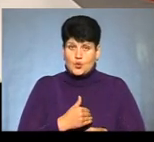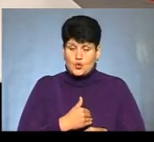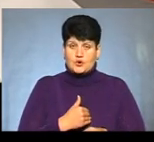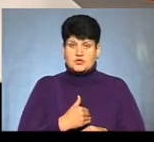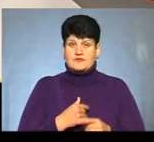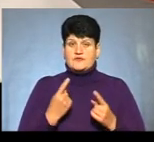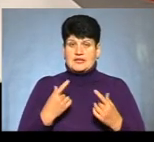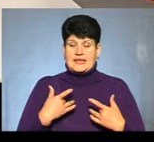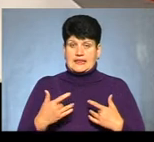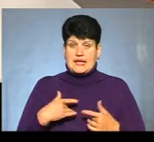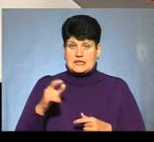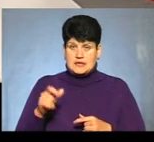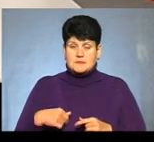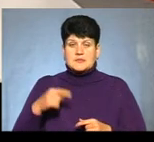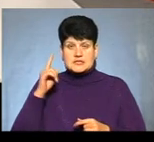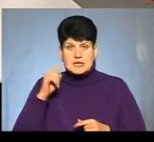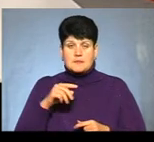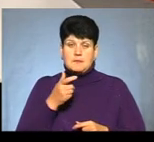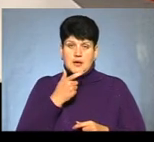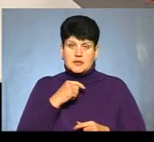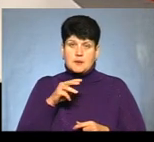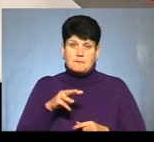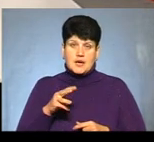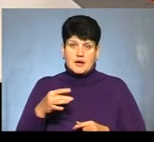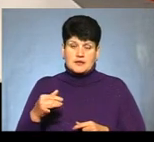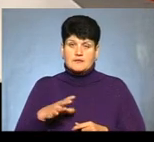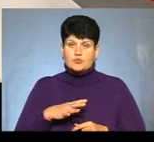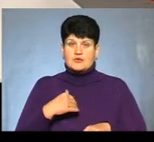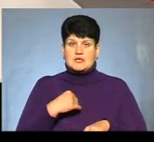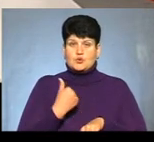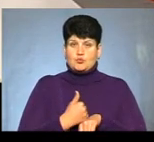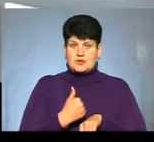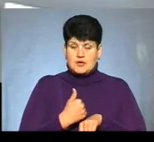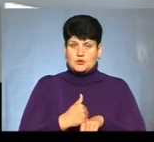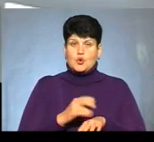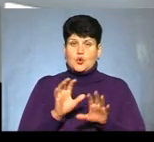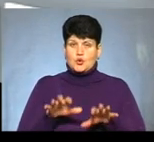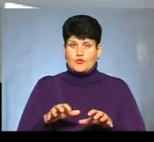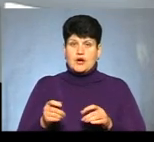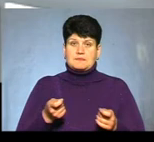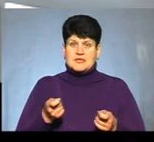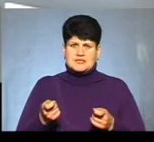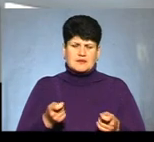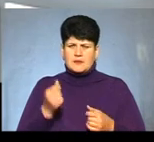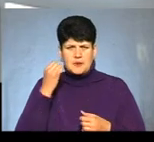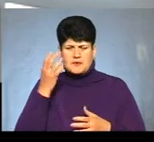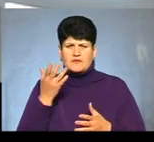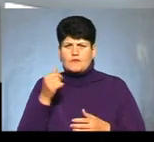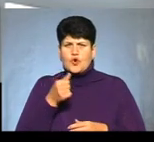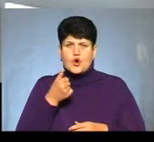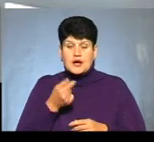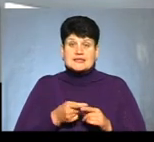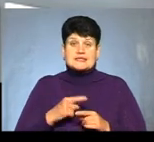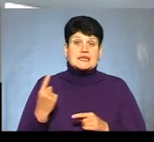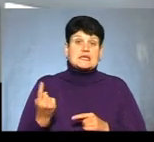Він дуже хоче, він великий театрал. Ми знаємо Михайла, пана Михайла, він був у нас губернатором, головою адміністрації, не пам'ятаю в